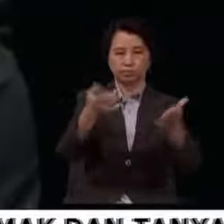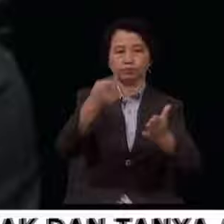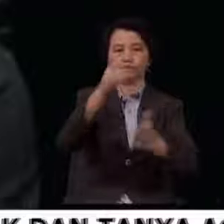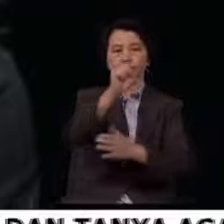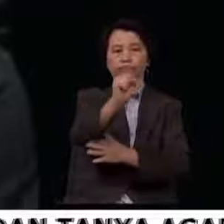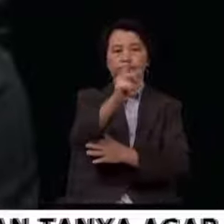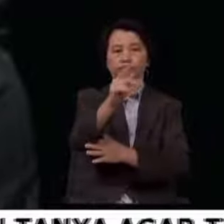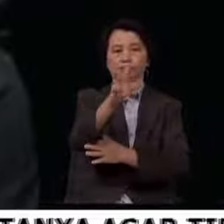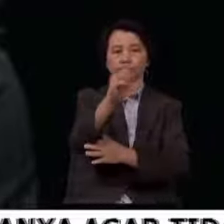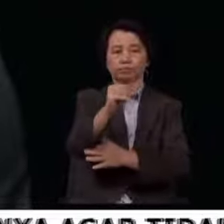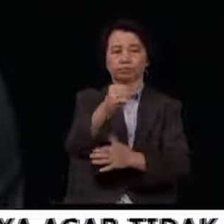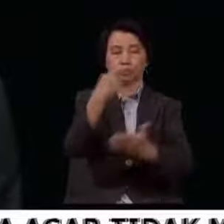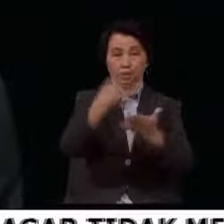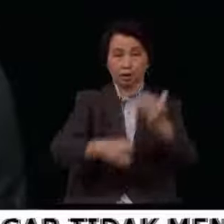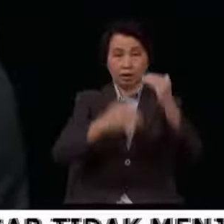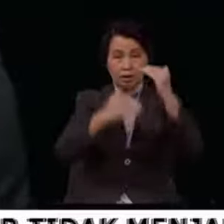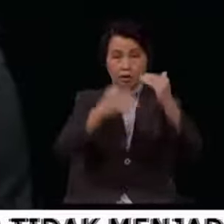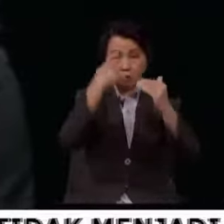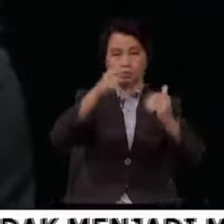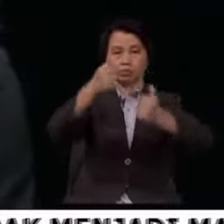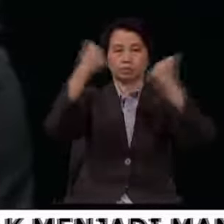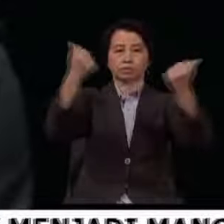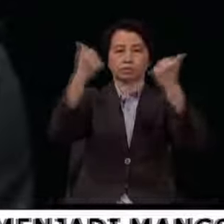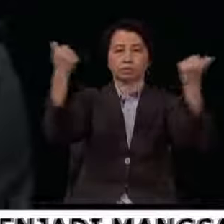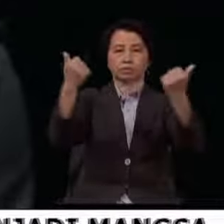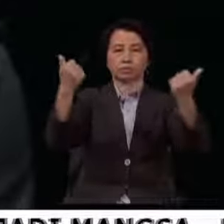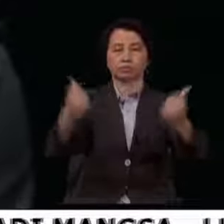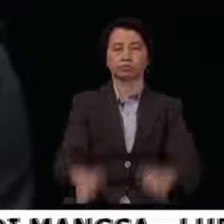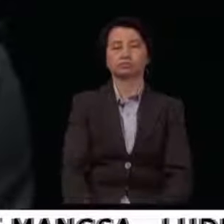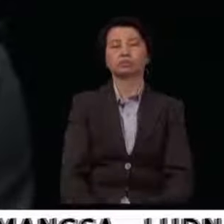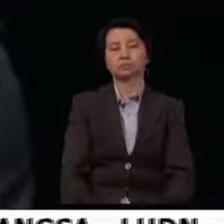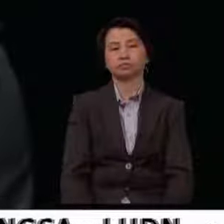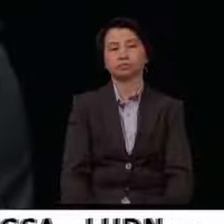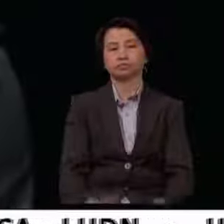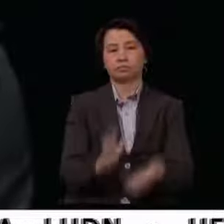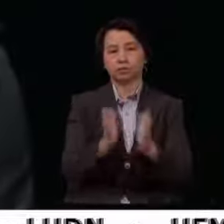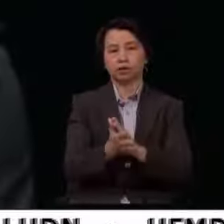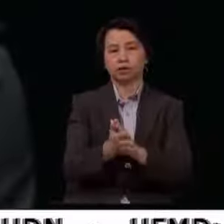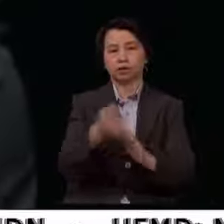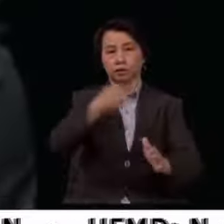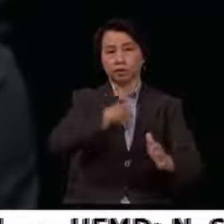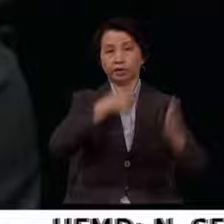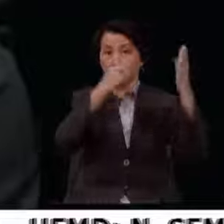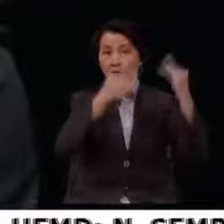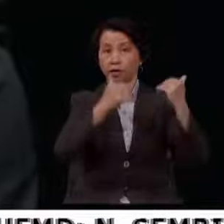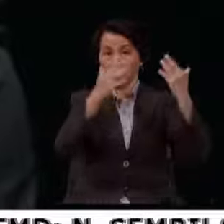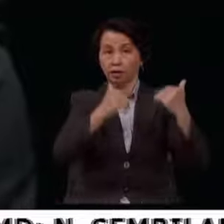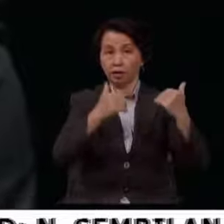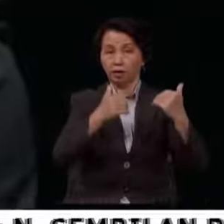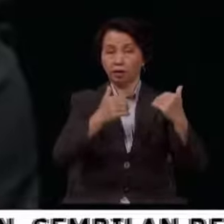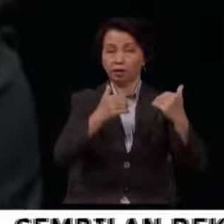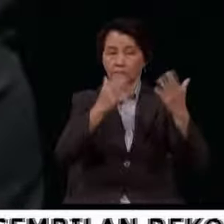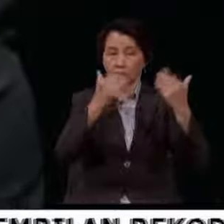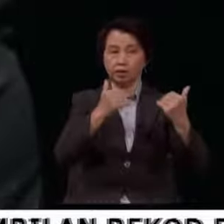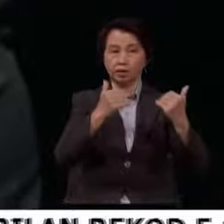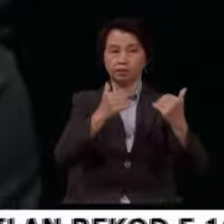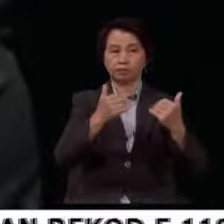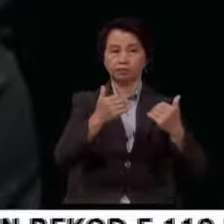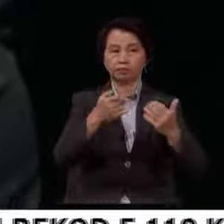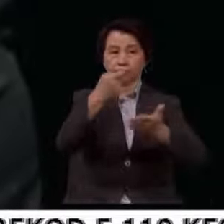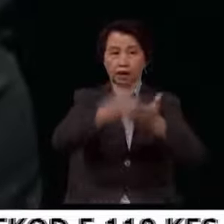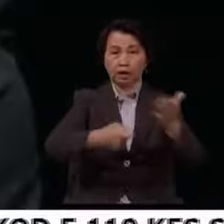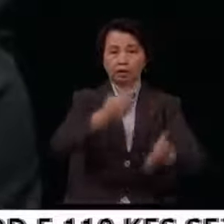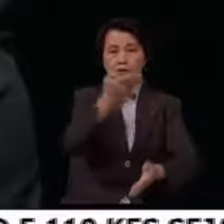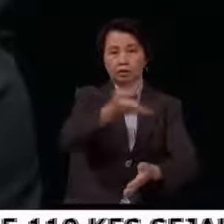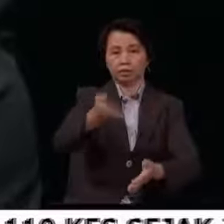penting untuk kegunaan masa kita melayani Fitri umumnya Memberikan manfaat SMA populer Terima kasih terciptanya bersama Kami merasa inklusif